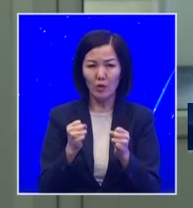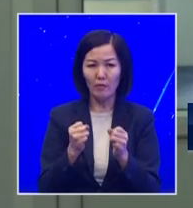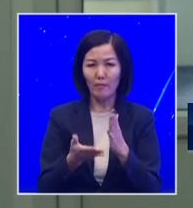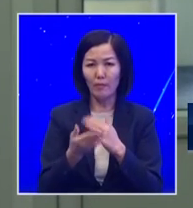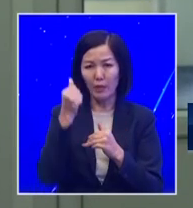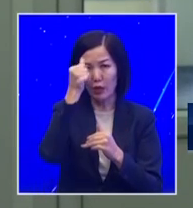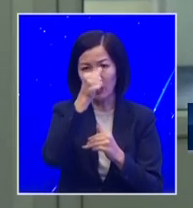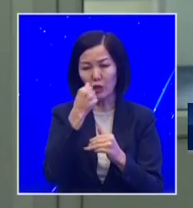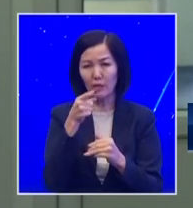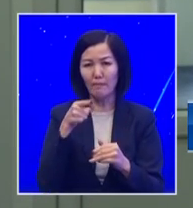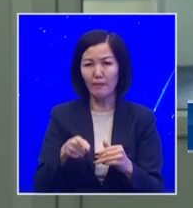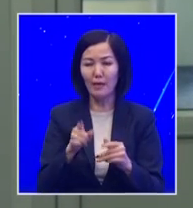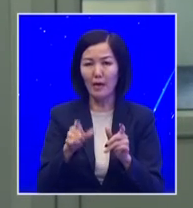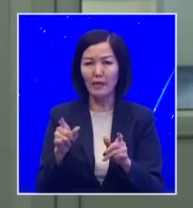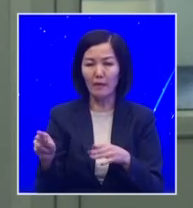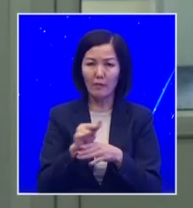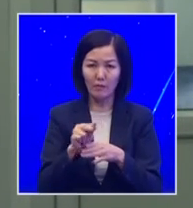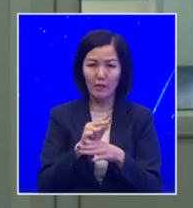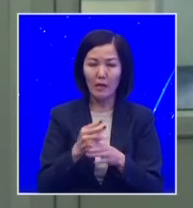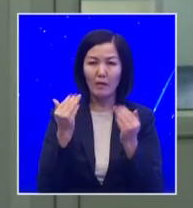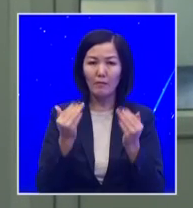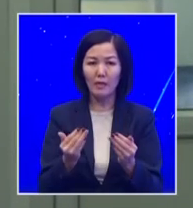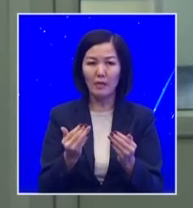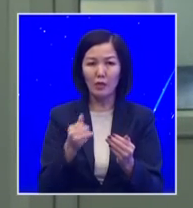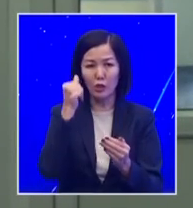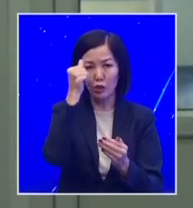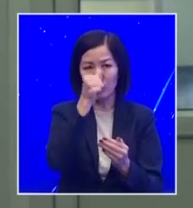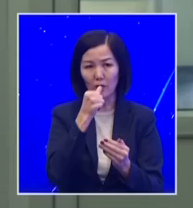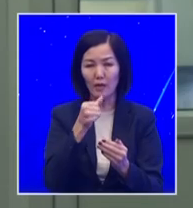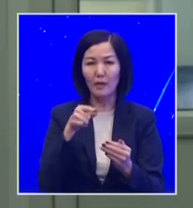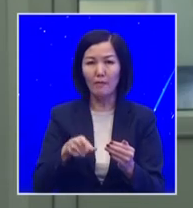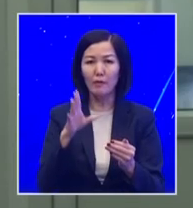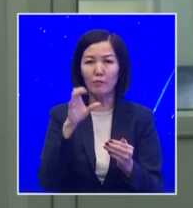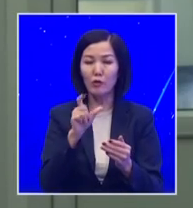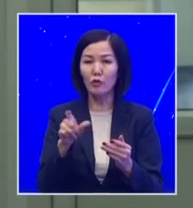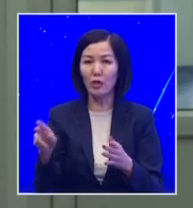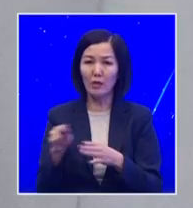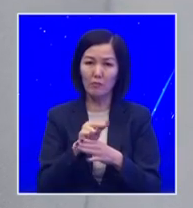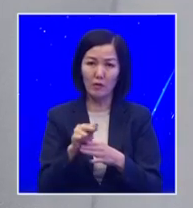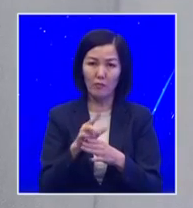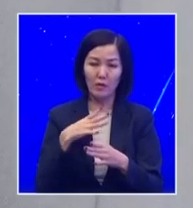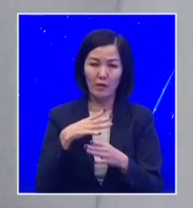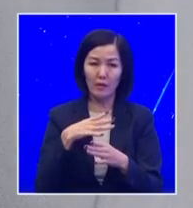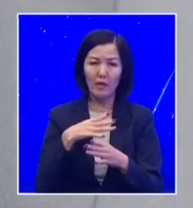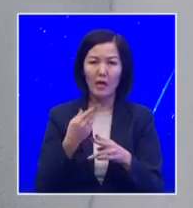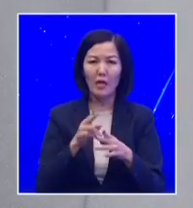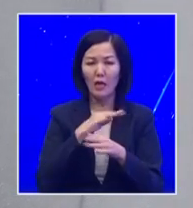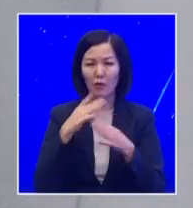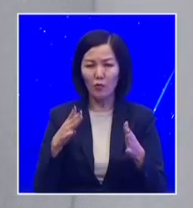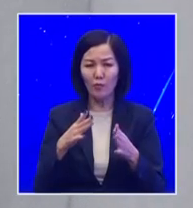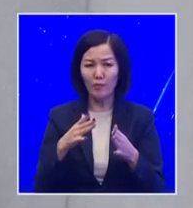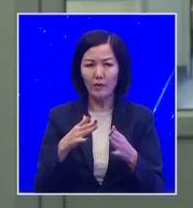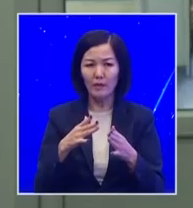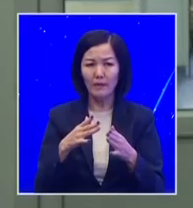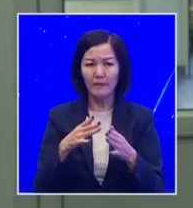жылы 1000-ға жуық науқас емдеген болсақ, биылғы жылы уже 1500 науқасқа тамам болып қалды. Ең көп енді келетін